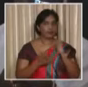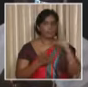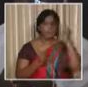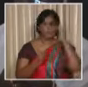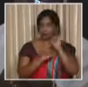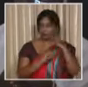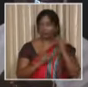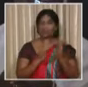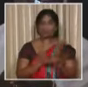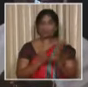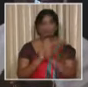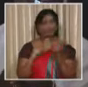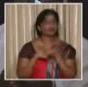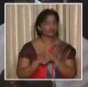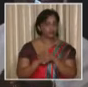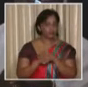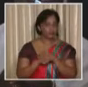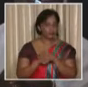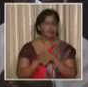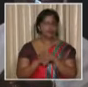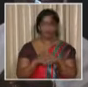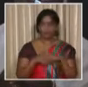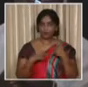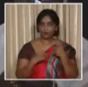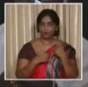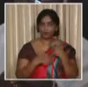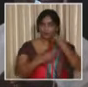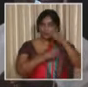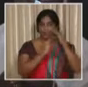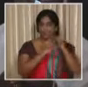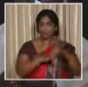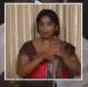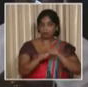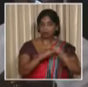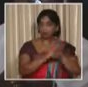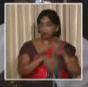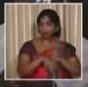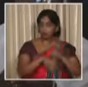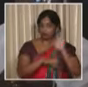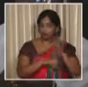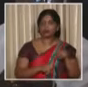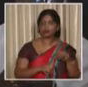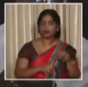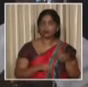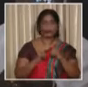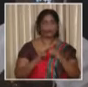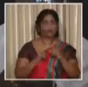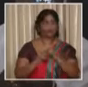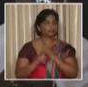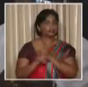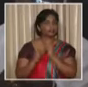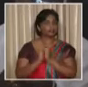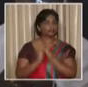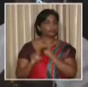කළා ඉක්මනින්ම බඳවා ගන්න. මොකද අපිට අර විද්‍යාපීඨ වලට සිසුන් බඳවා ගන්න අවස්ථාව වෙනකොට මේ අධ්‍යාපනඥ සේවයේ